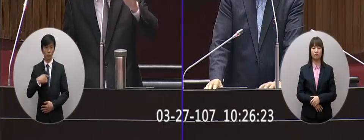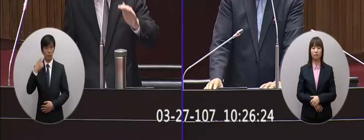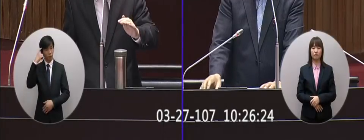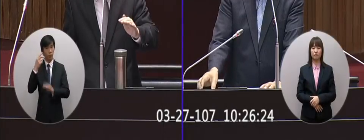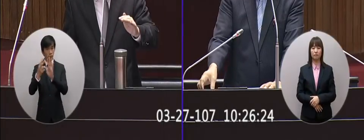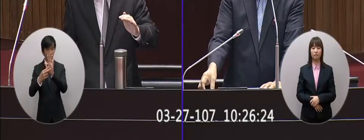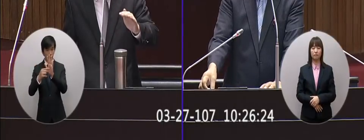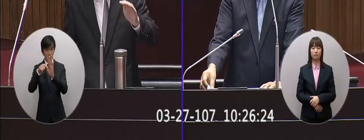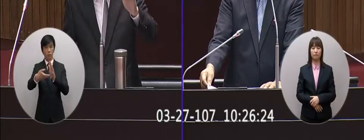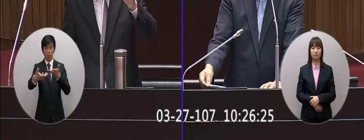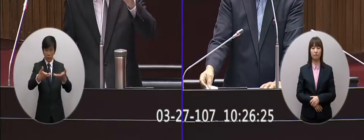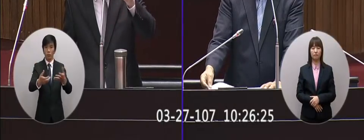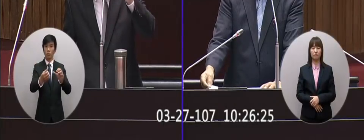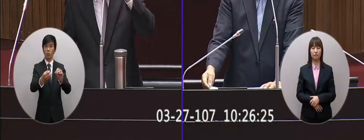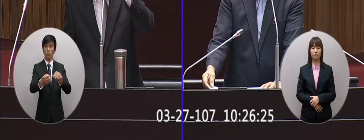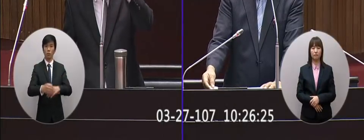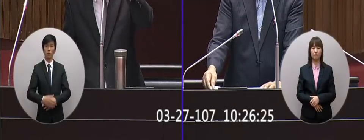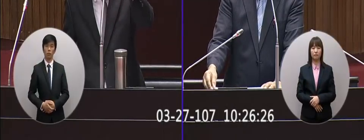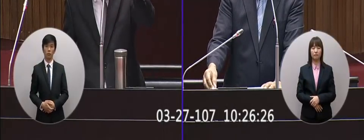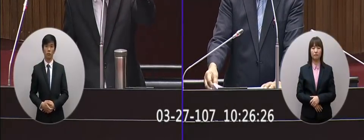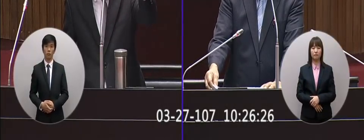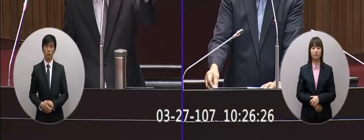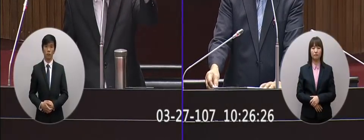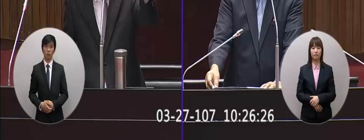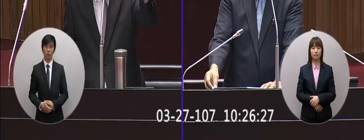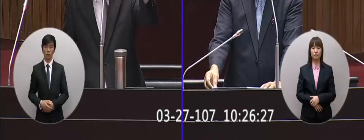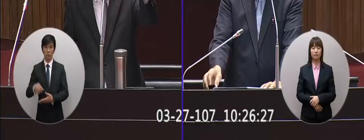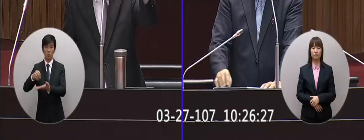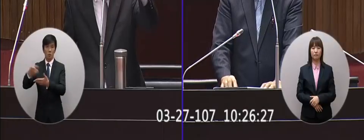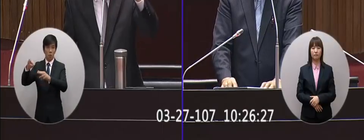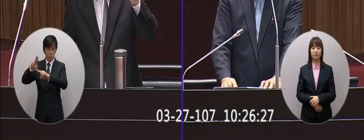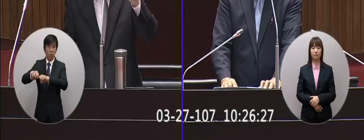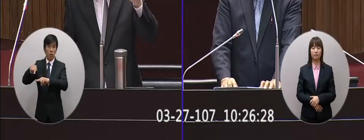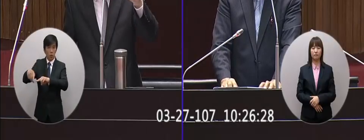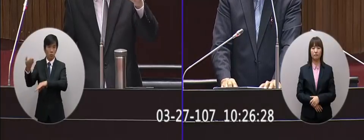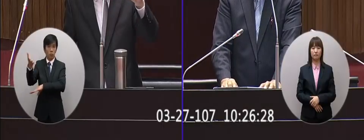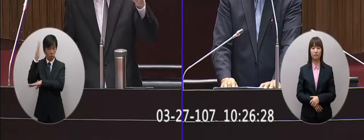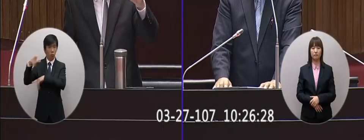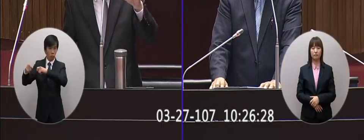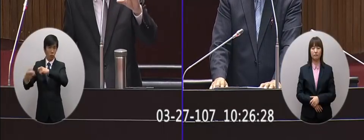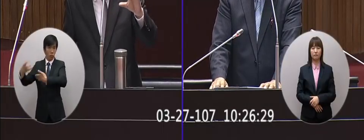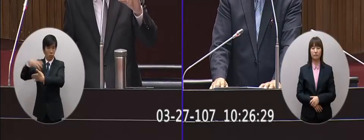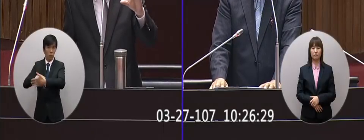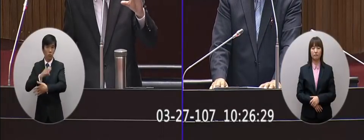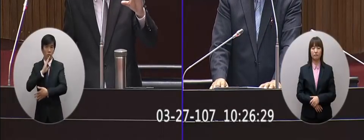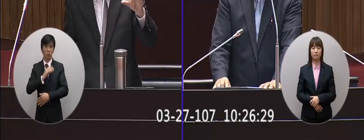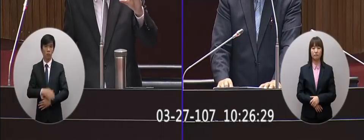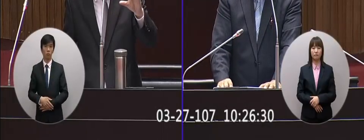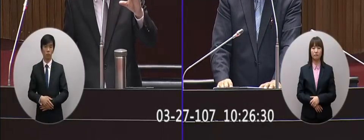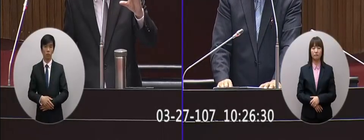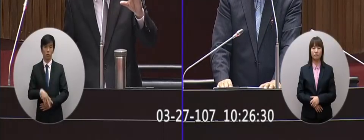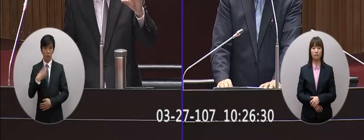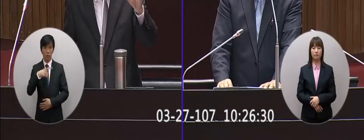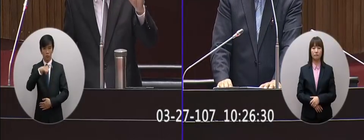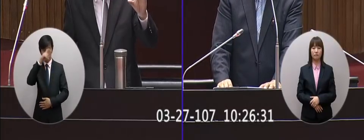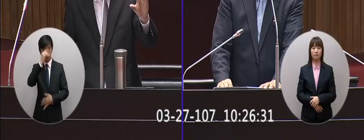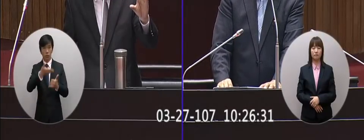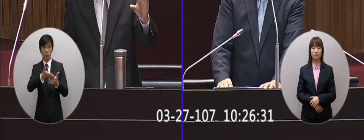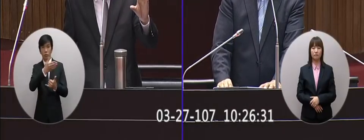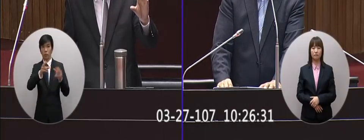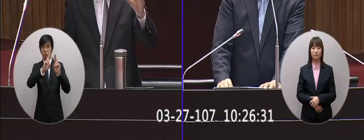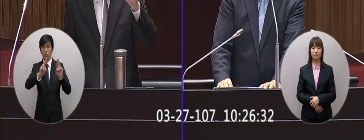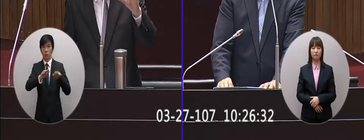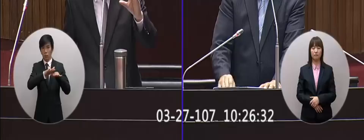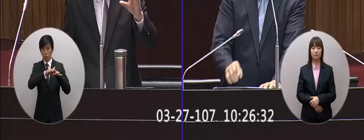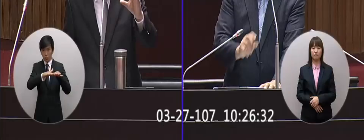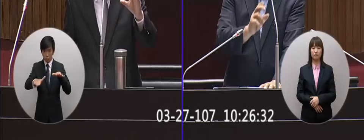们大家就事论事，就是说，因为非核家园已经国家政策了。那第二个， 为了北部的稳定供电，深澳